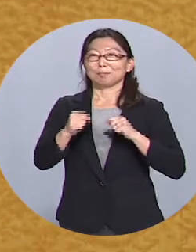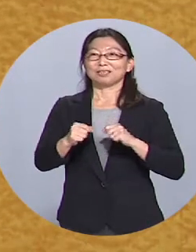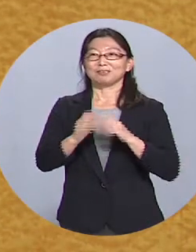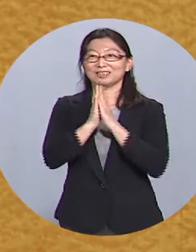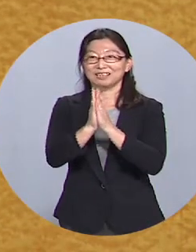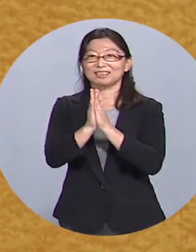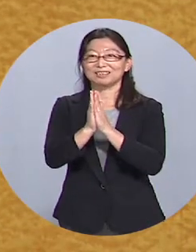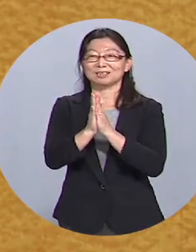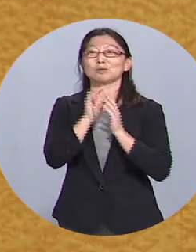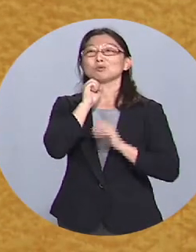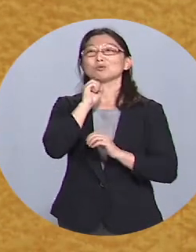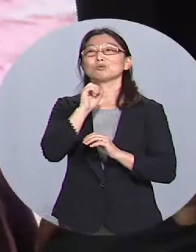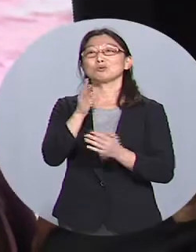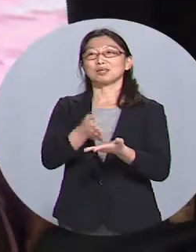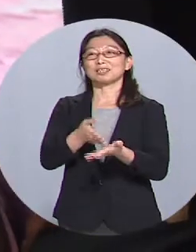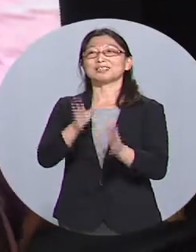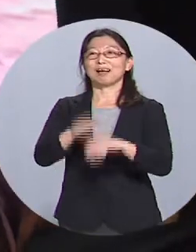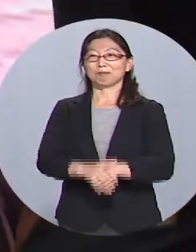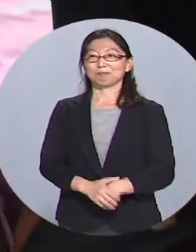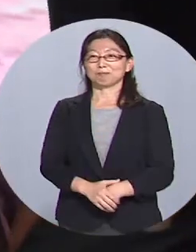しました。